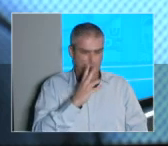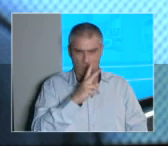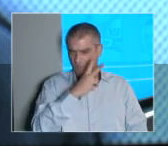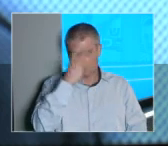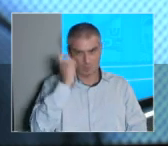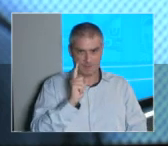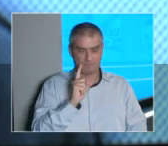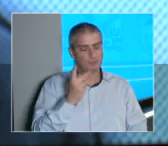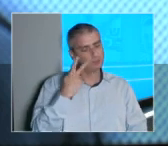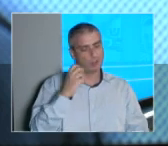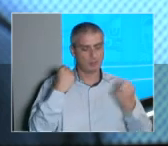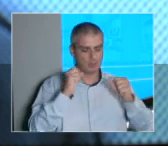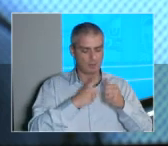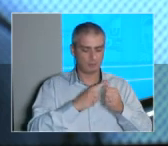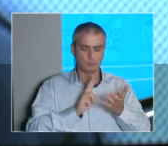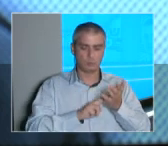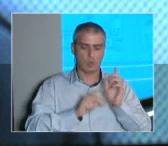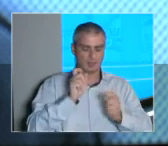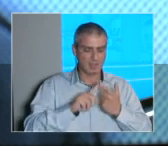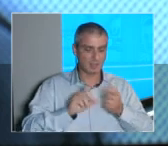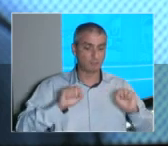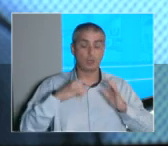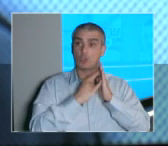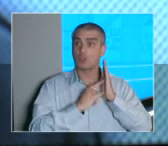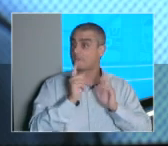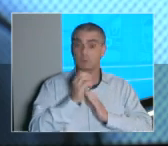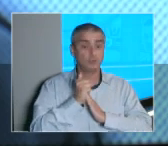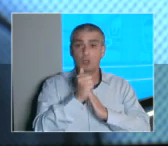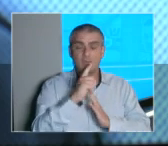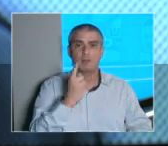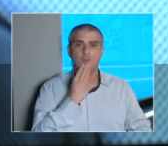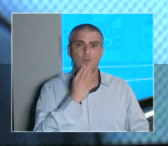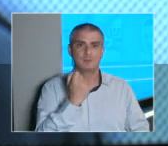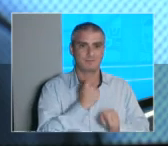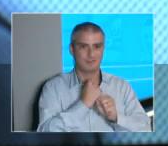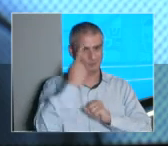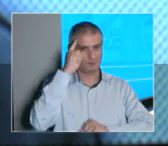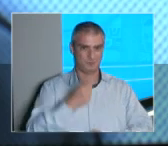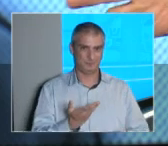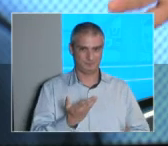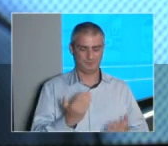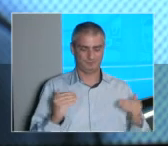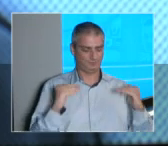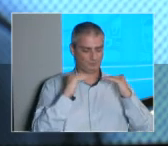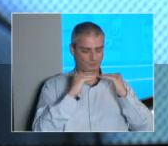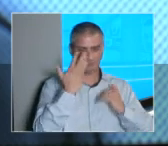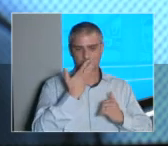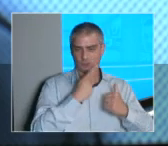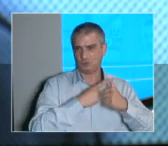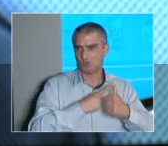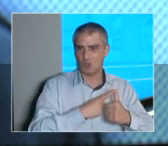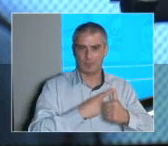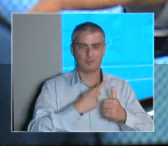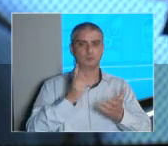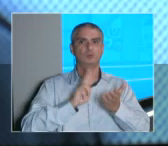הערבי, ליותר דמוקרטיה, זכויות אדם, שלטון החוק. אגב, מי שהוביל אותה בדרך כלל יהודים, שוויון לשחורים,